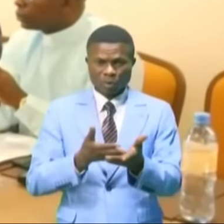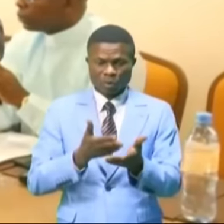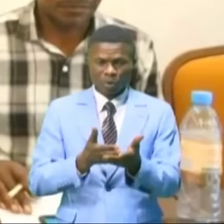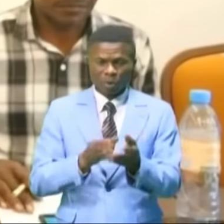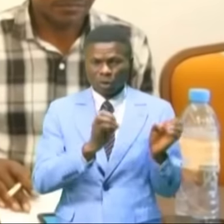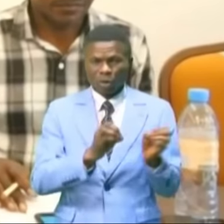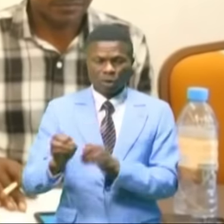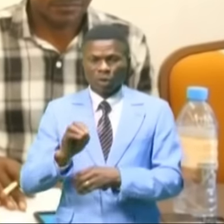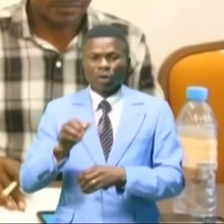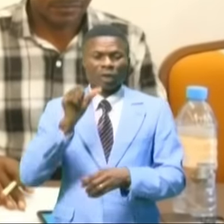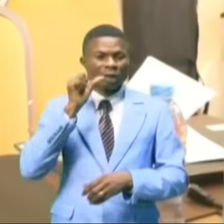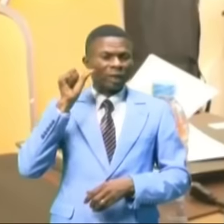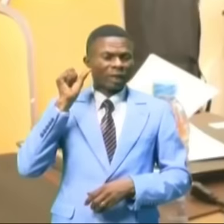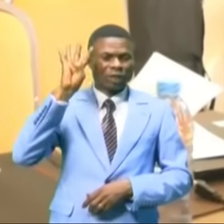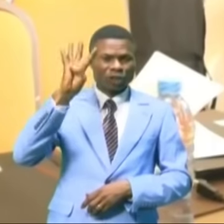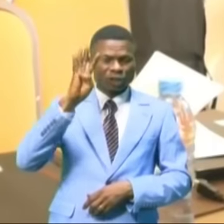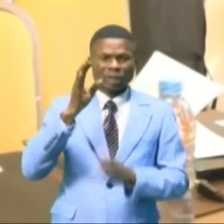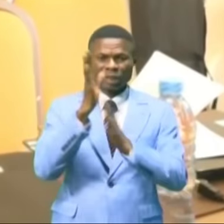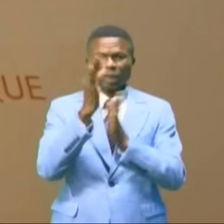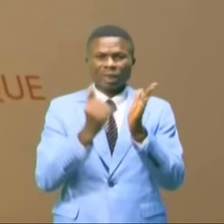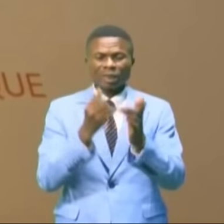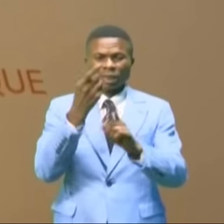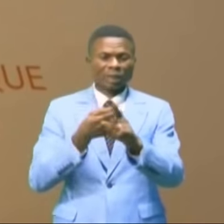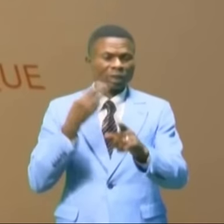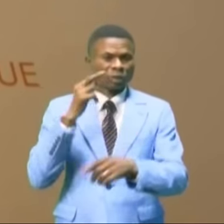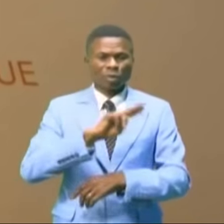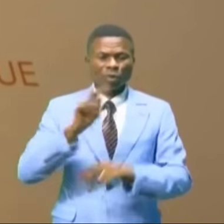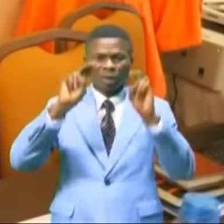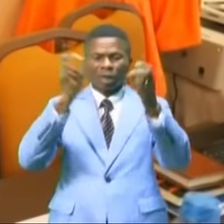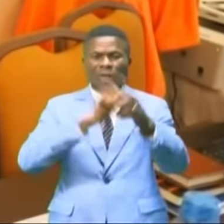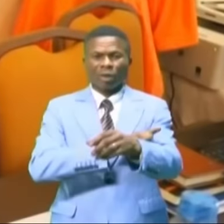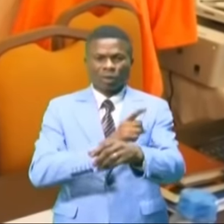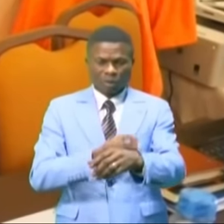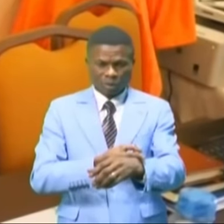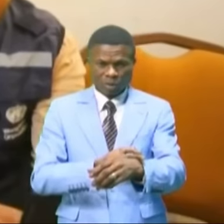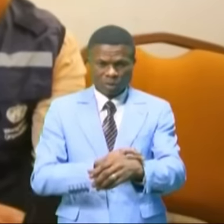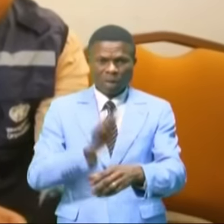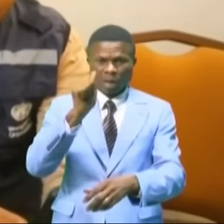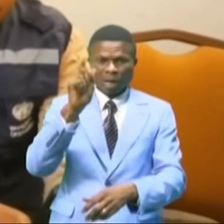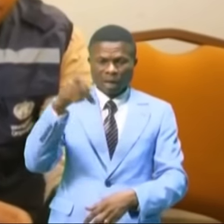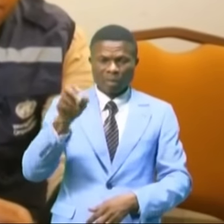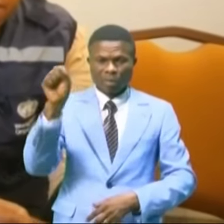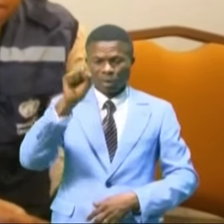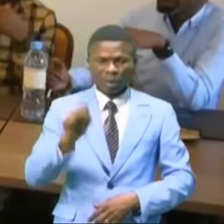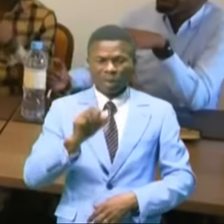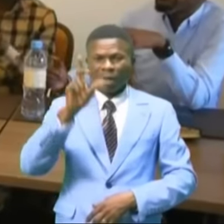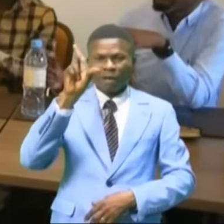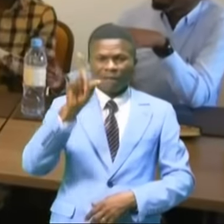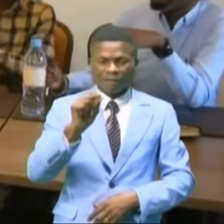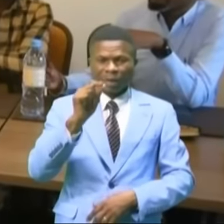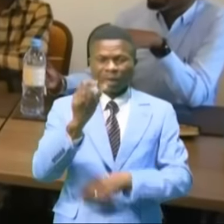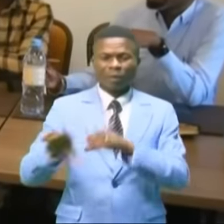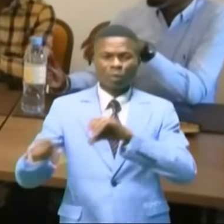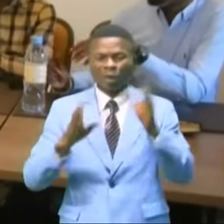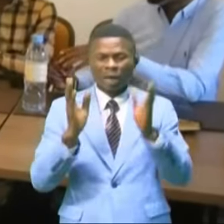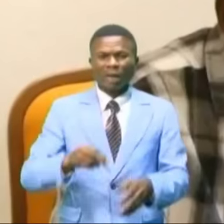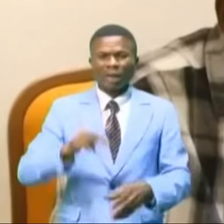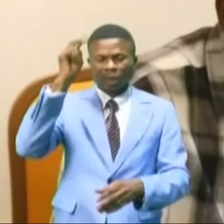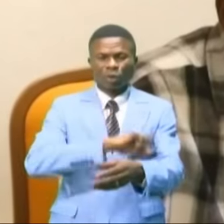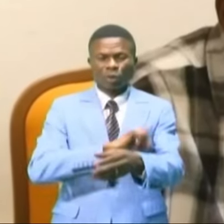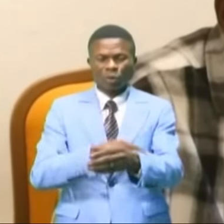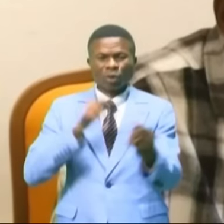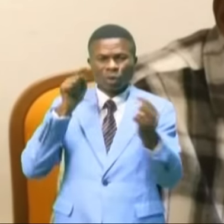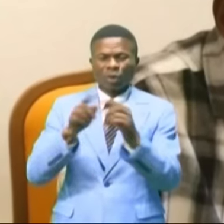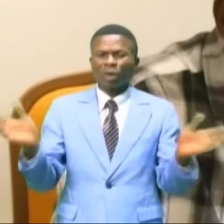ce jeudi 16 mai 2024 à Goma par AIPAS RDC en faveur d'une vingtaine d'acteurs humanitaires au Nord Kivu. C'est dans l'objectif